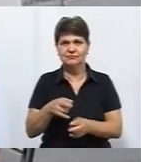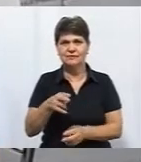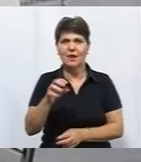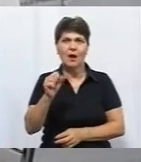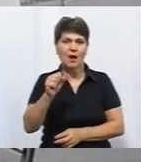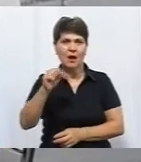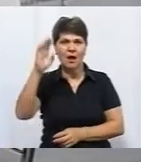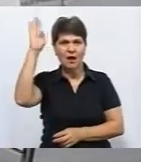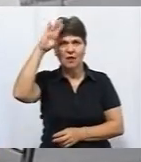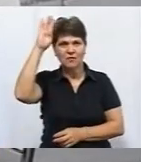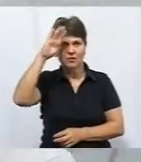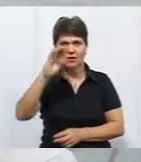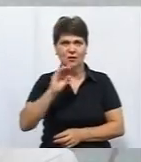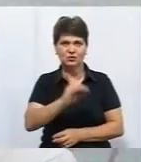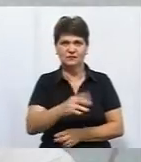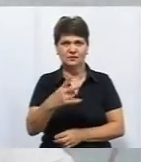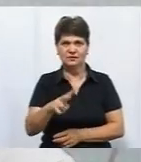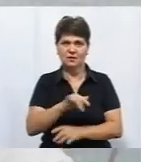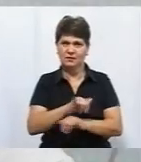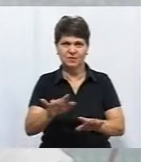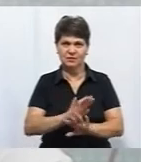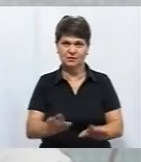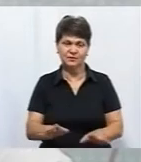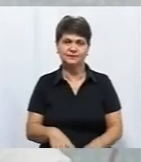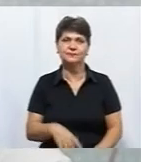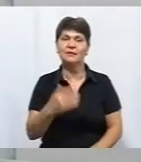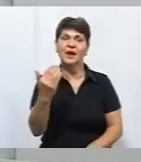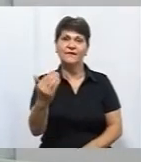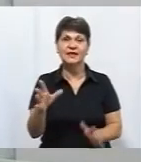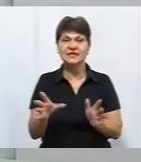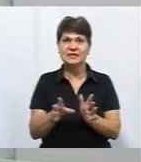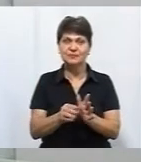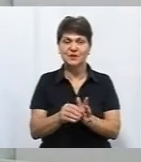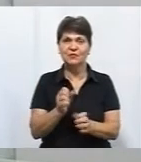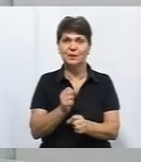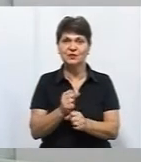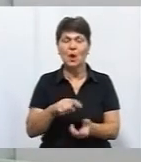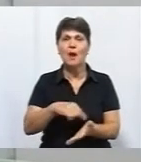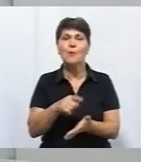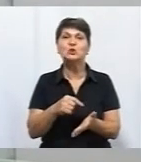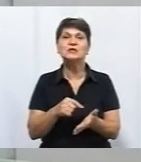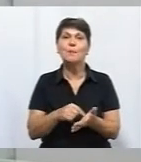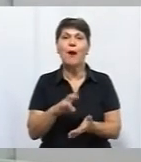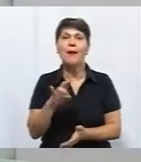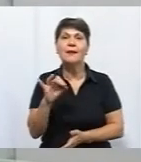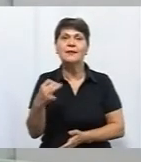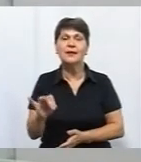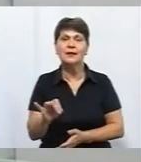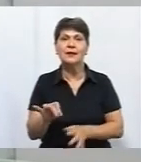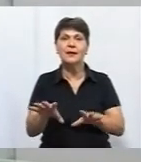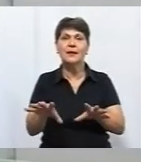будуть розмножатися. Чи співпрацюєте ви, наприклад, з муніципальним притулком, який веде